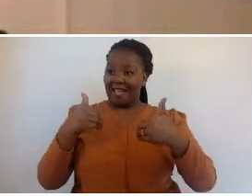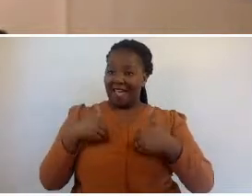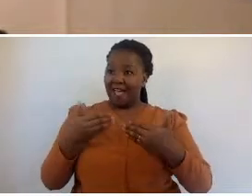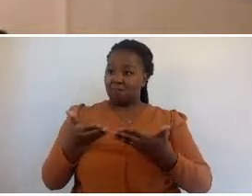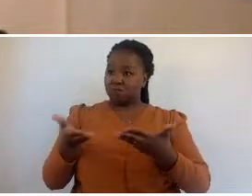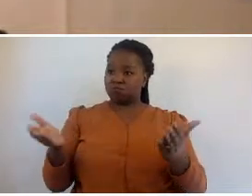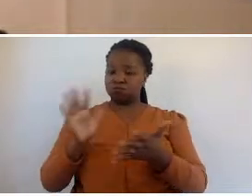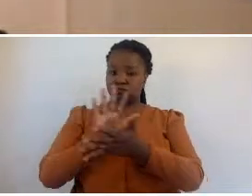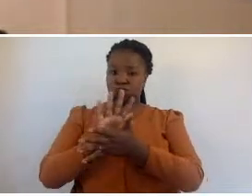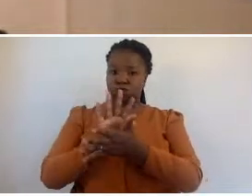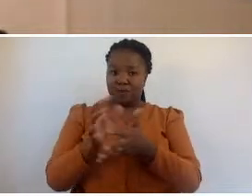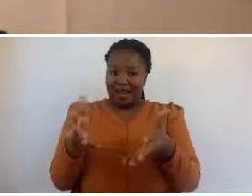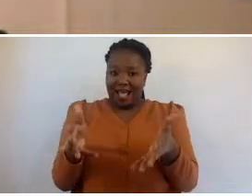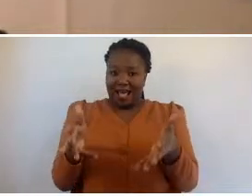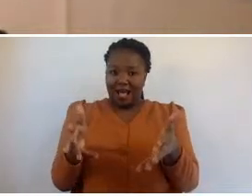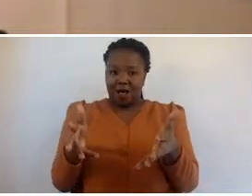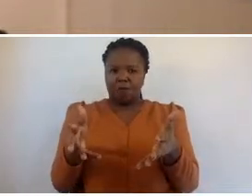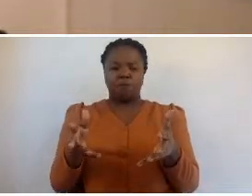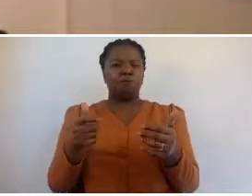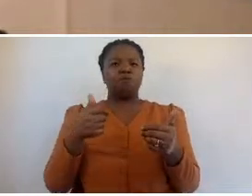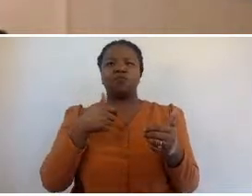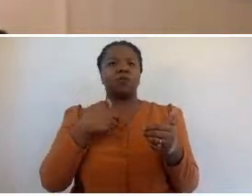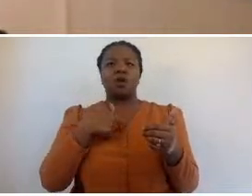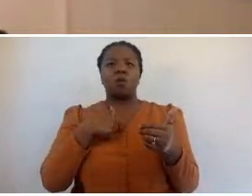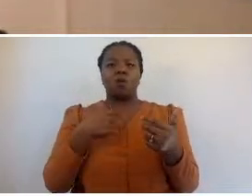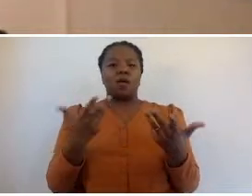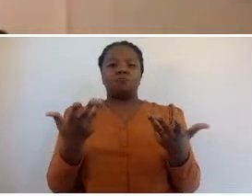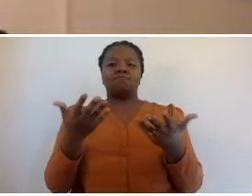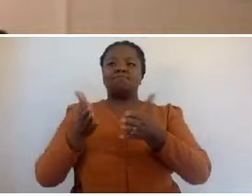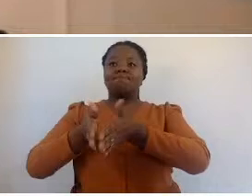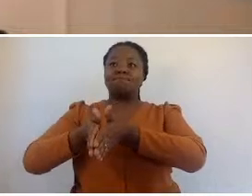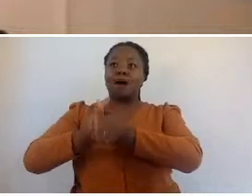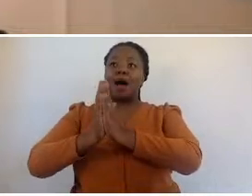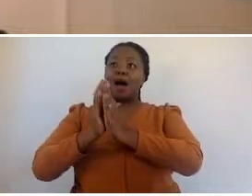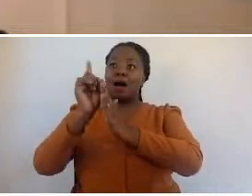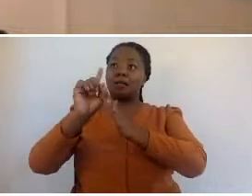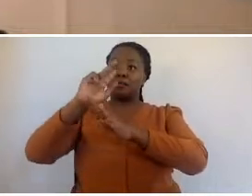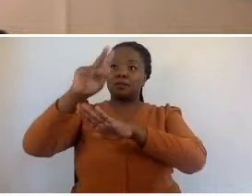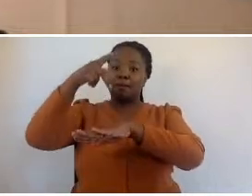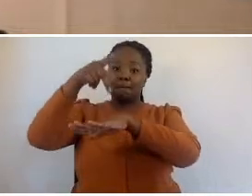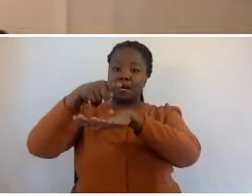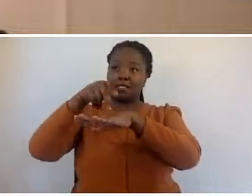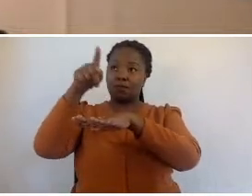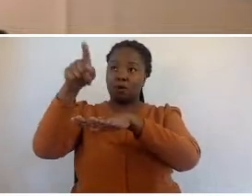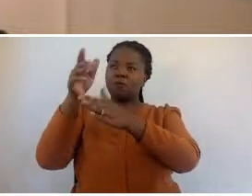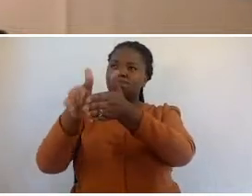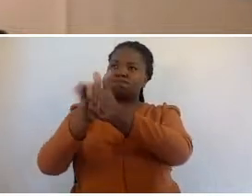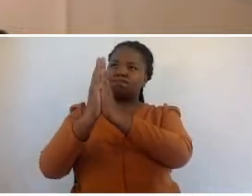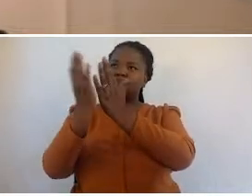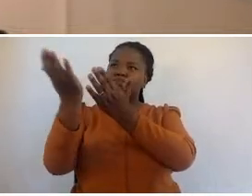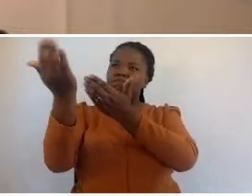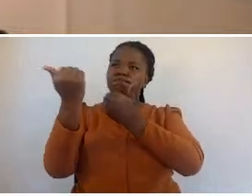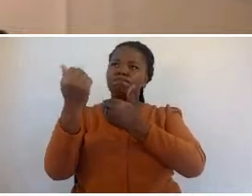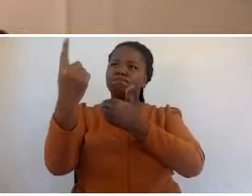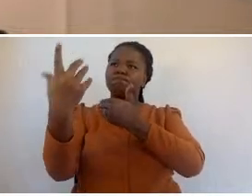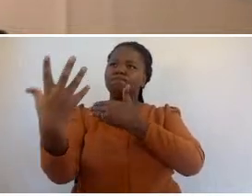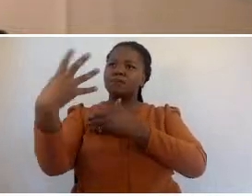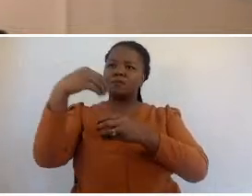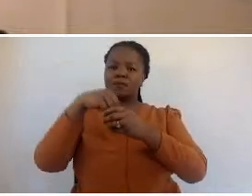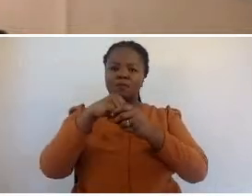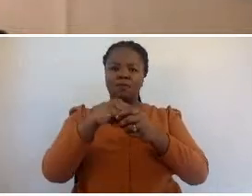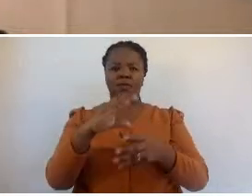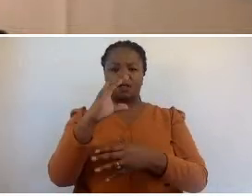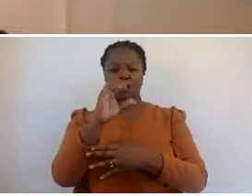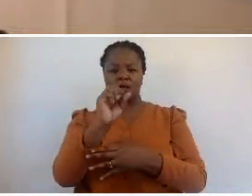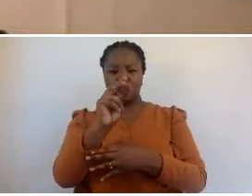établissements d'enseignement des enseignants. Nous avons demandé à tous les directeurs d'établissements d'inclure les éléments